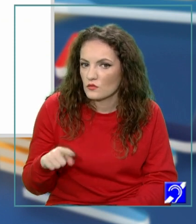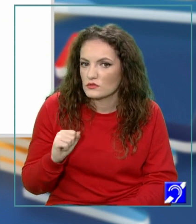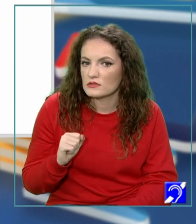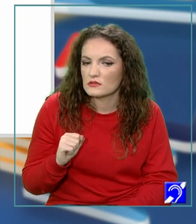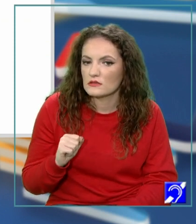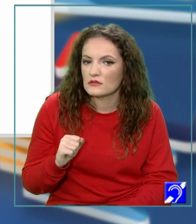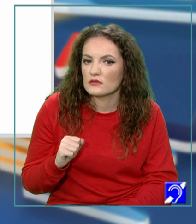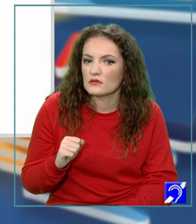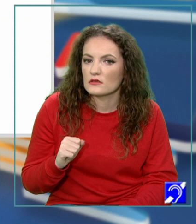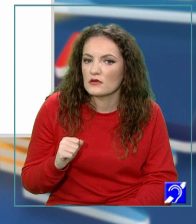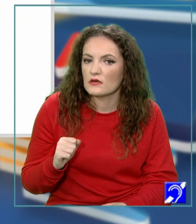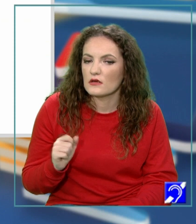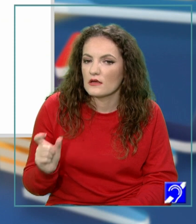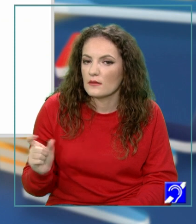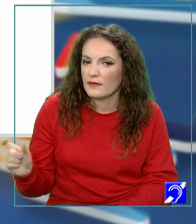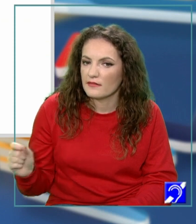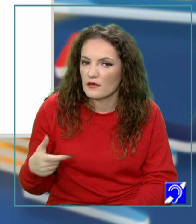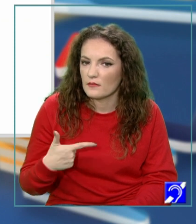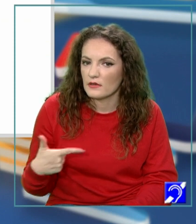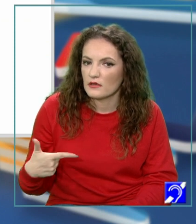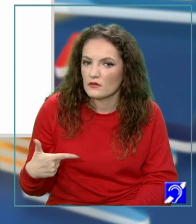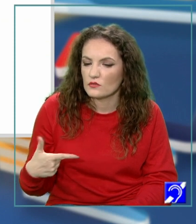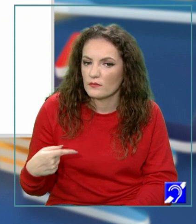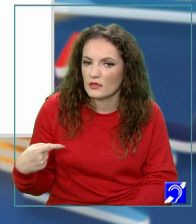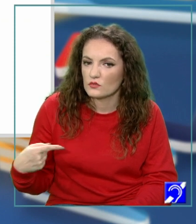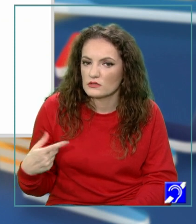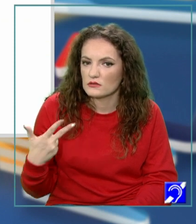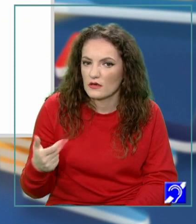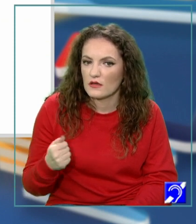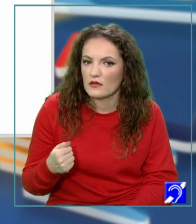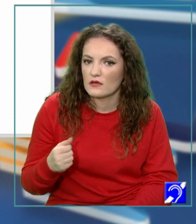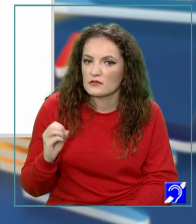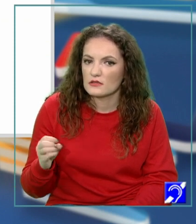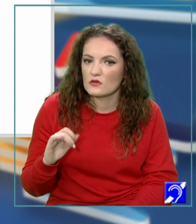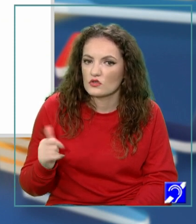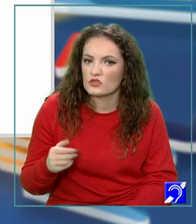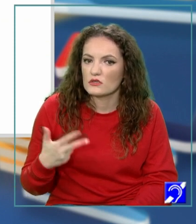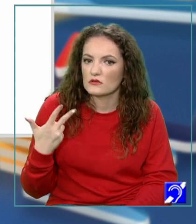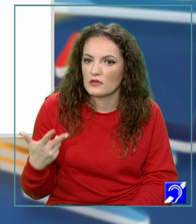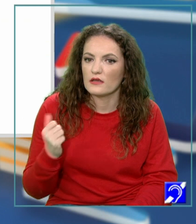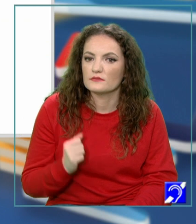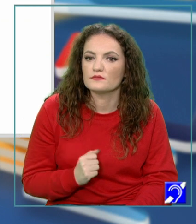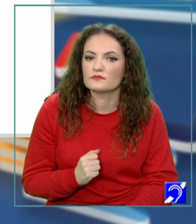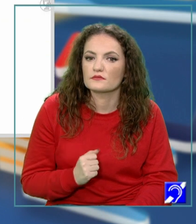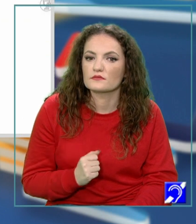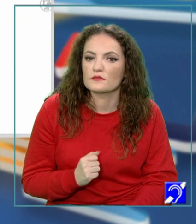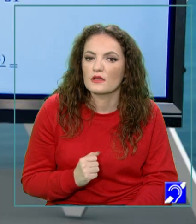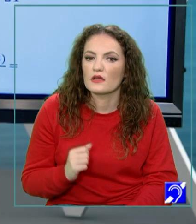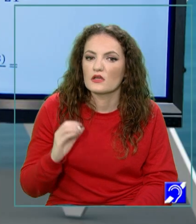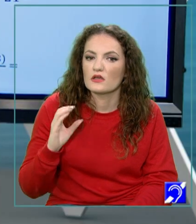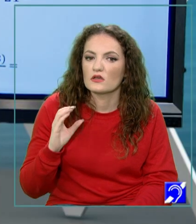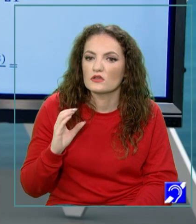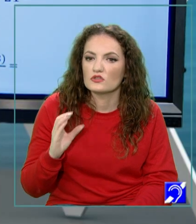și le voi scrie în ordine crescătoare, minus 3, 0 și 3. Minus 3, 0 și